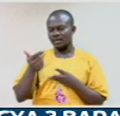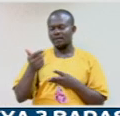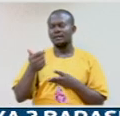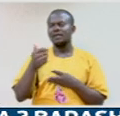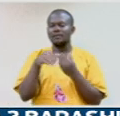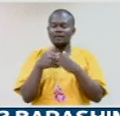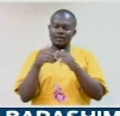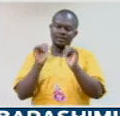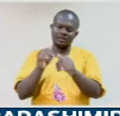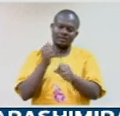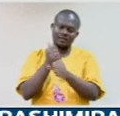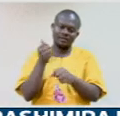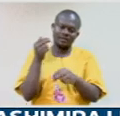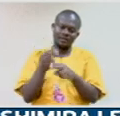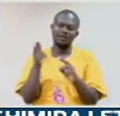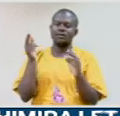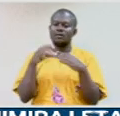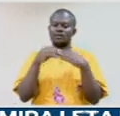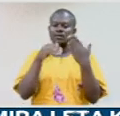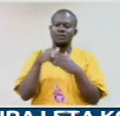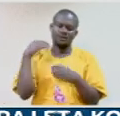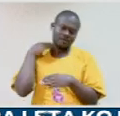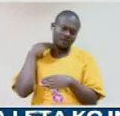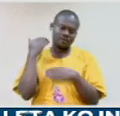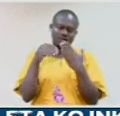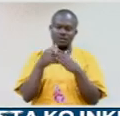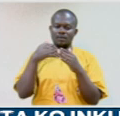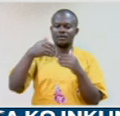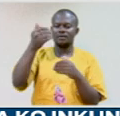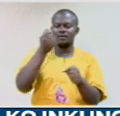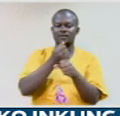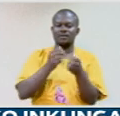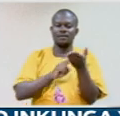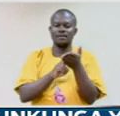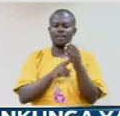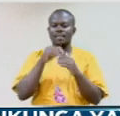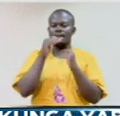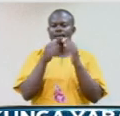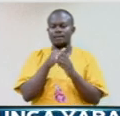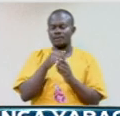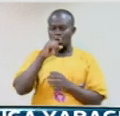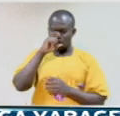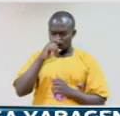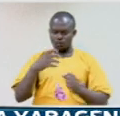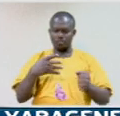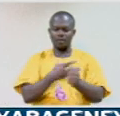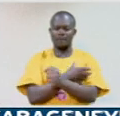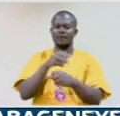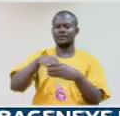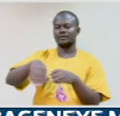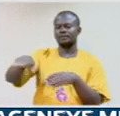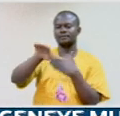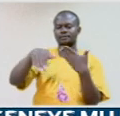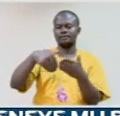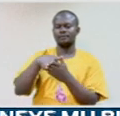aribo bakora icyo twakwita kuyobora jenoside uko yagiye ikorwa banifashishijwe n'inzego za Hutu Power zari muri izo